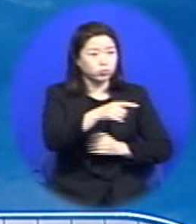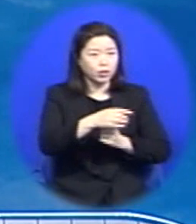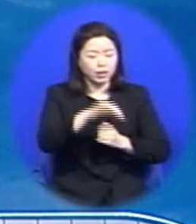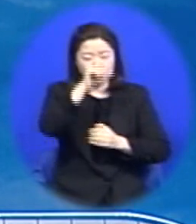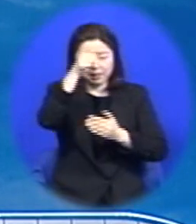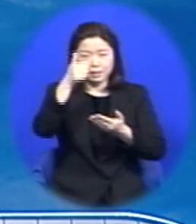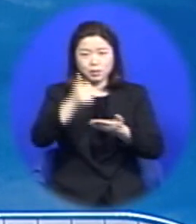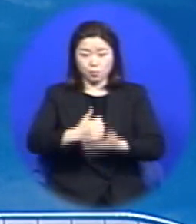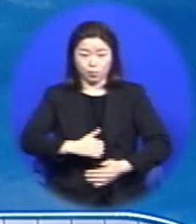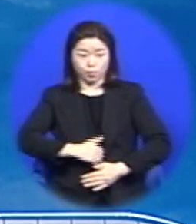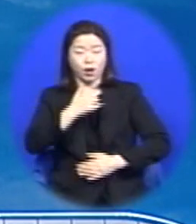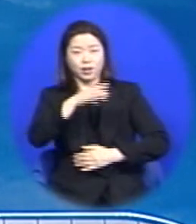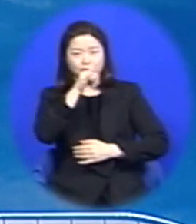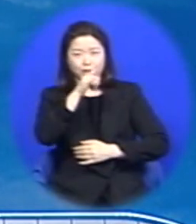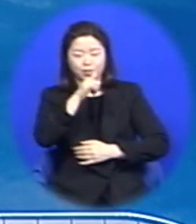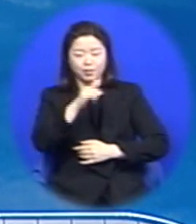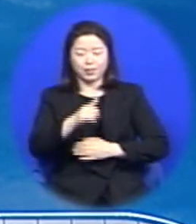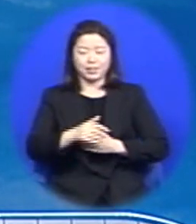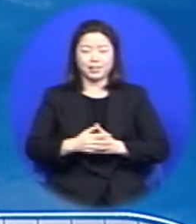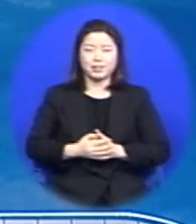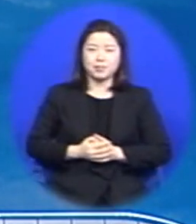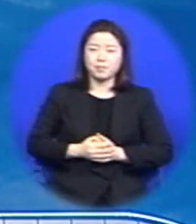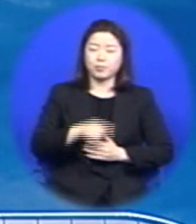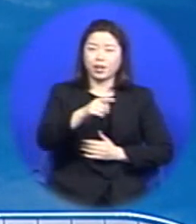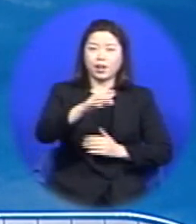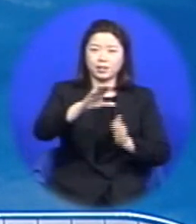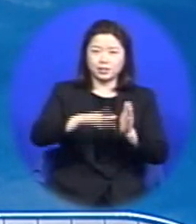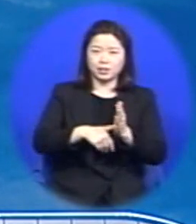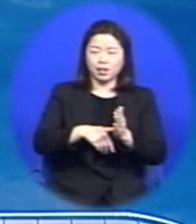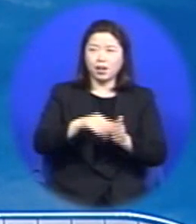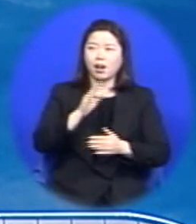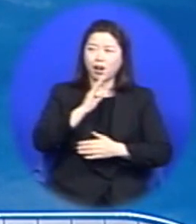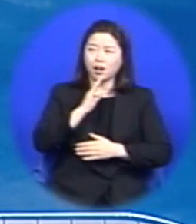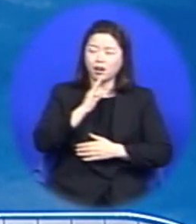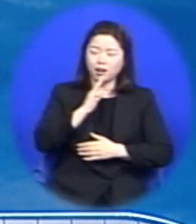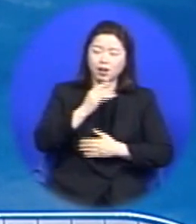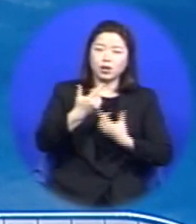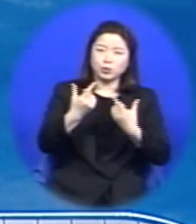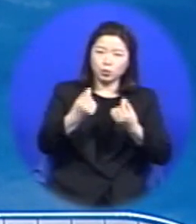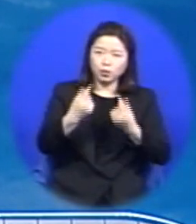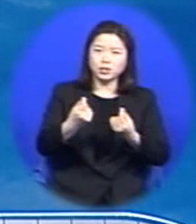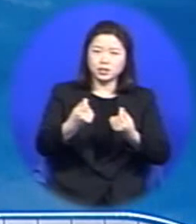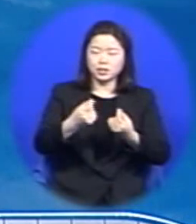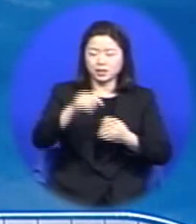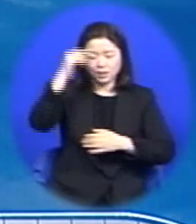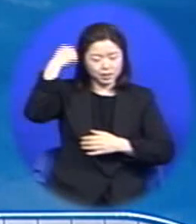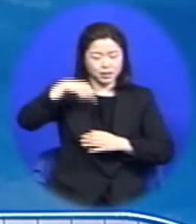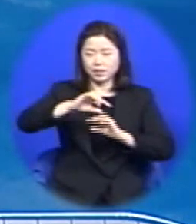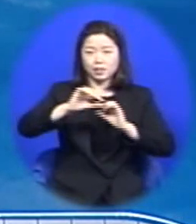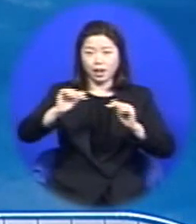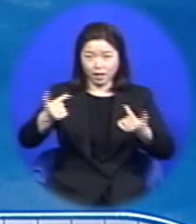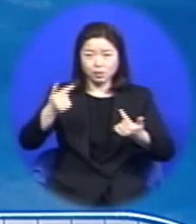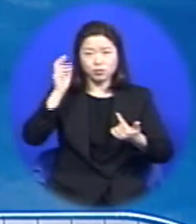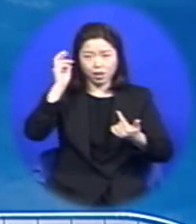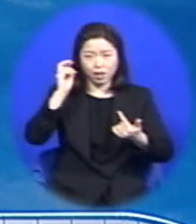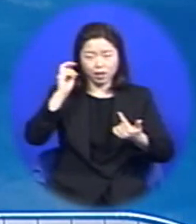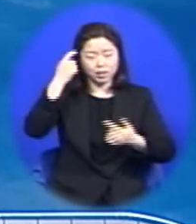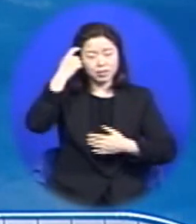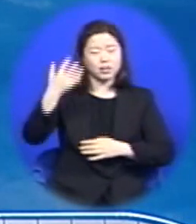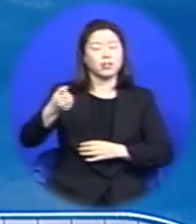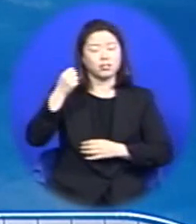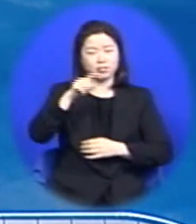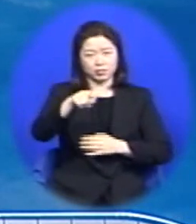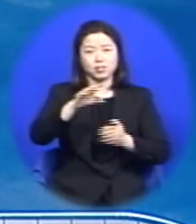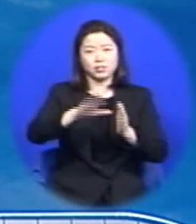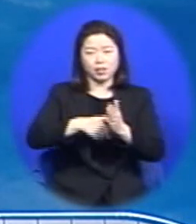장로님들이 막 역정을 내시더라고요. 그때 똑같이 느끼는 게 아니구나. 예배를 다 똑같이 느끼는 게 아니구나 하는